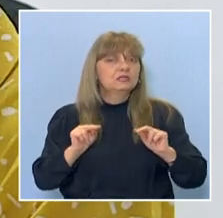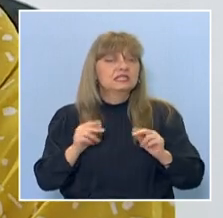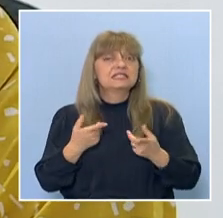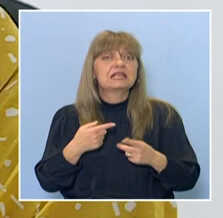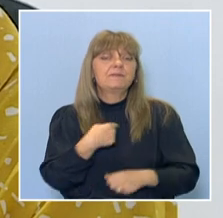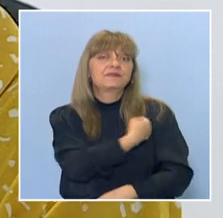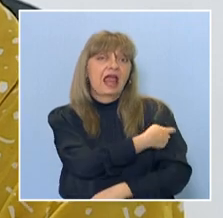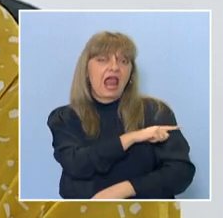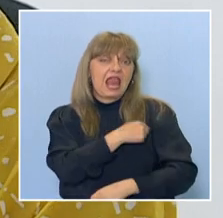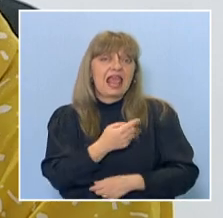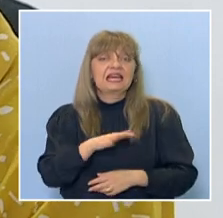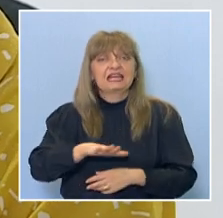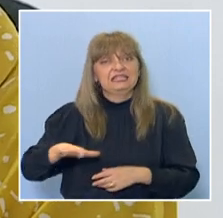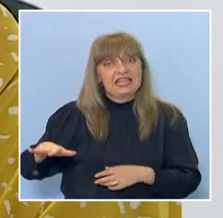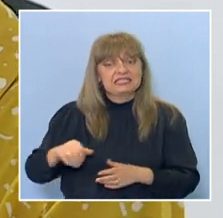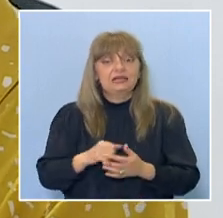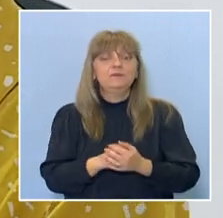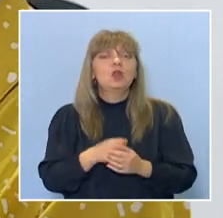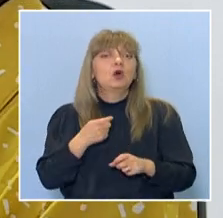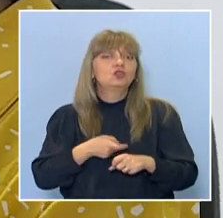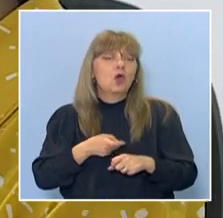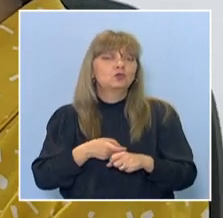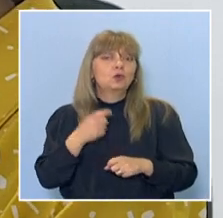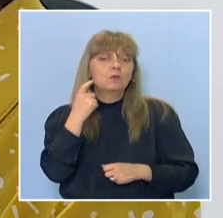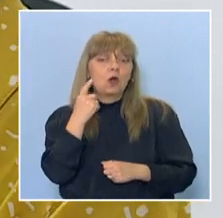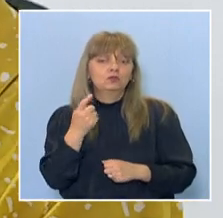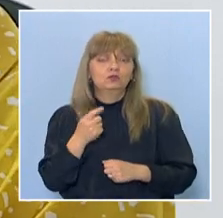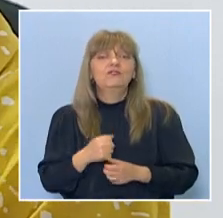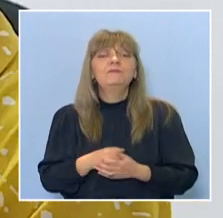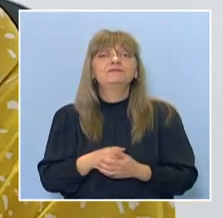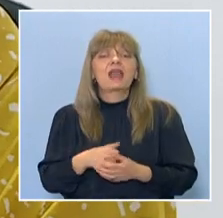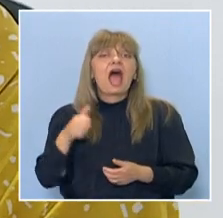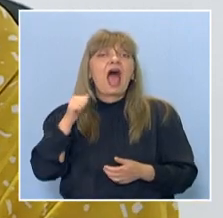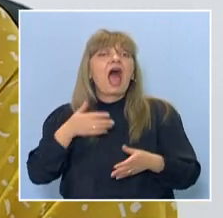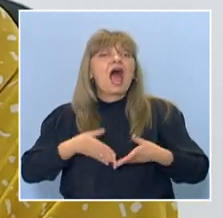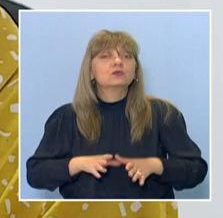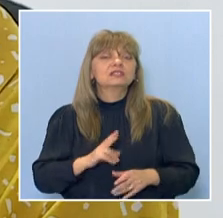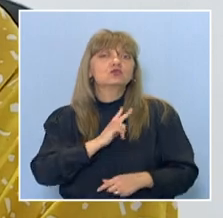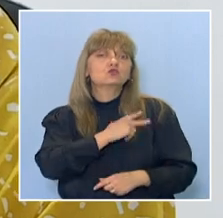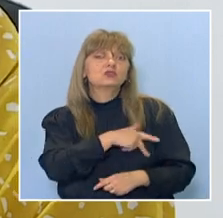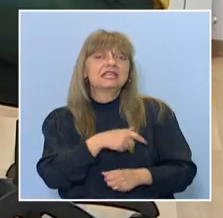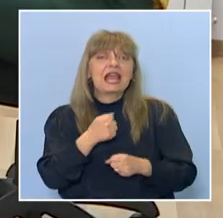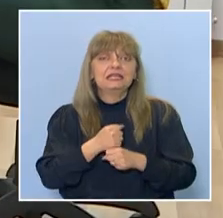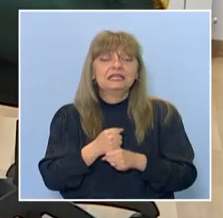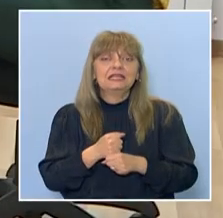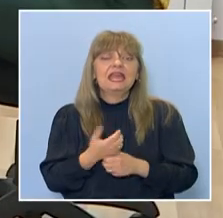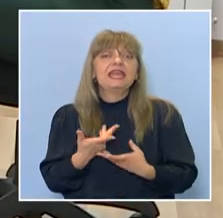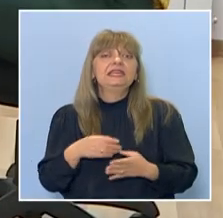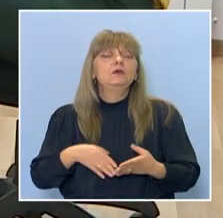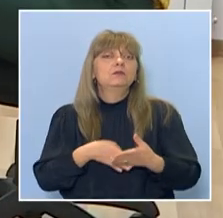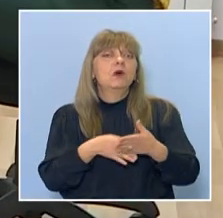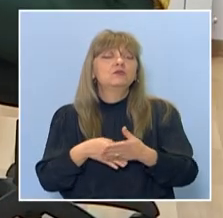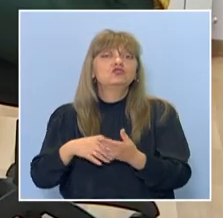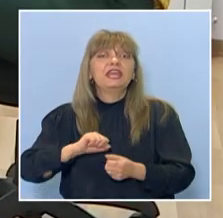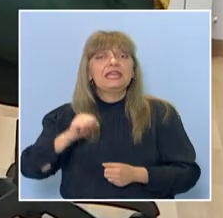педиатър, това е нашата доктор Богданова, акушер, социален работник, медиатори и